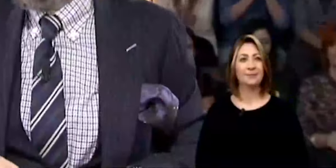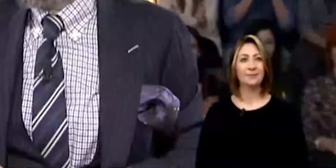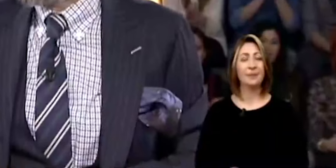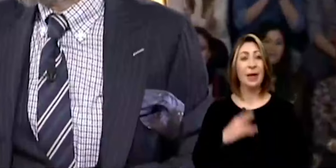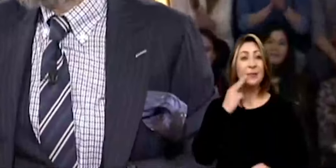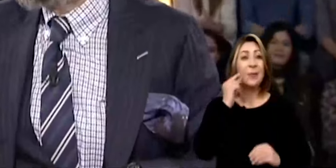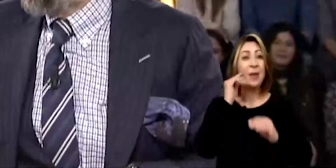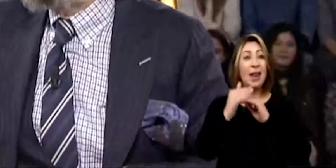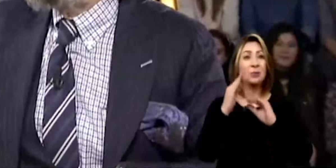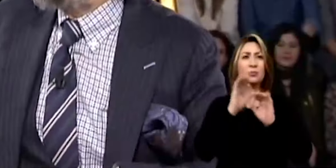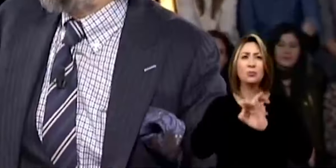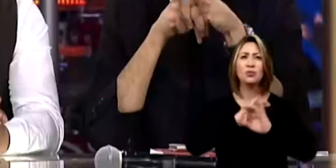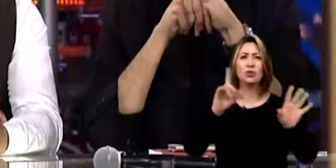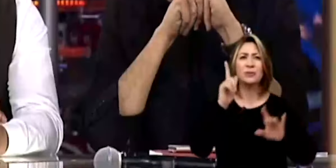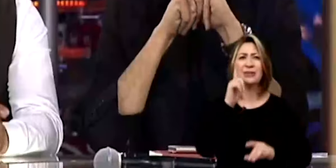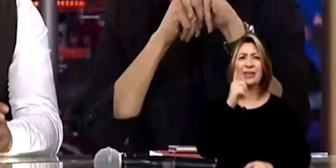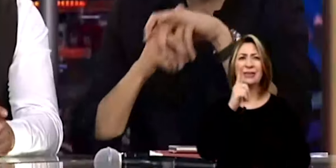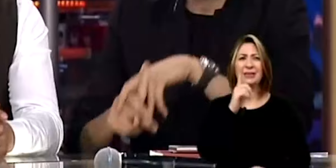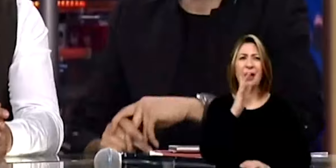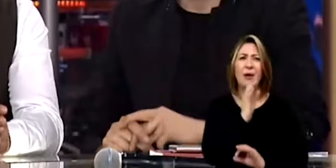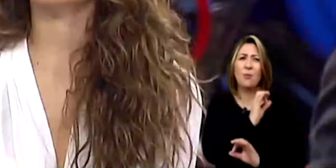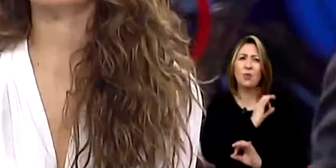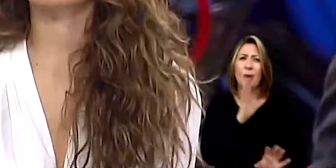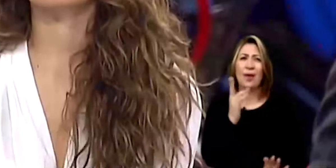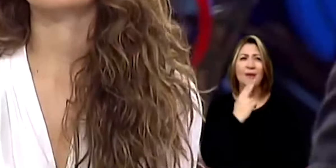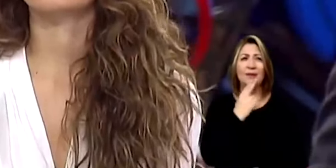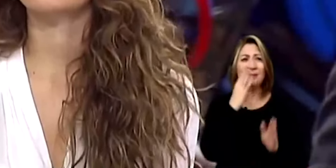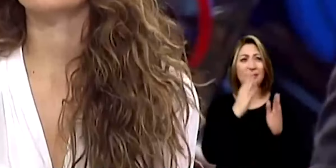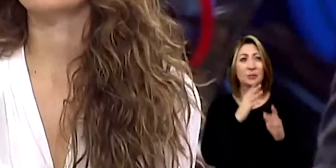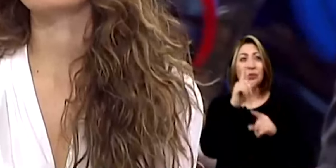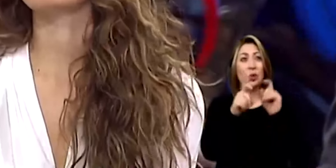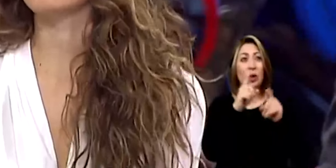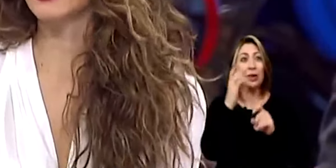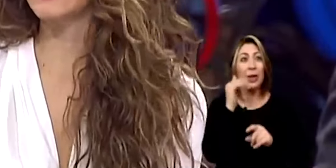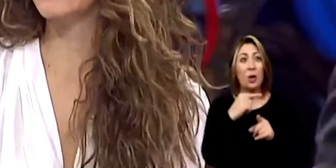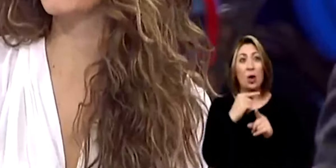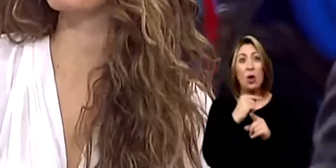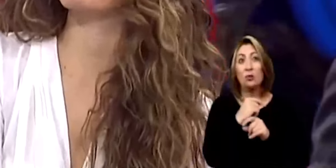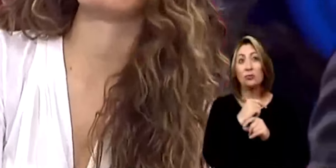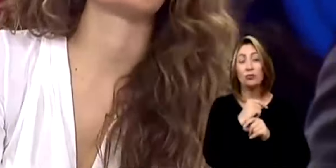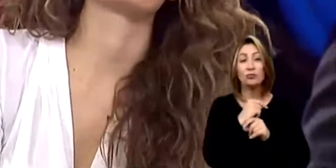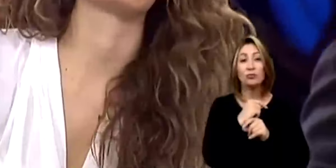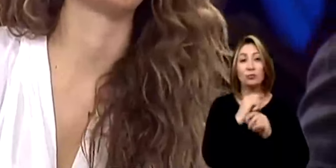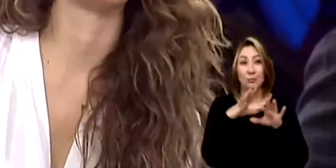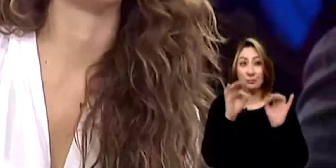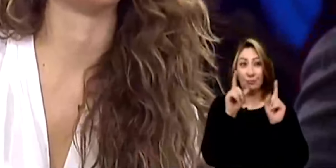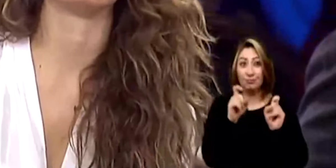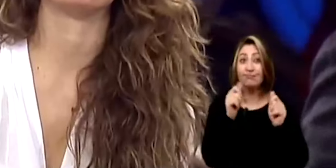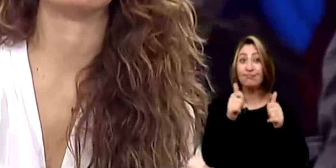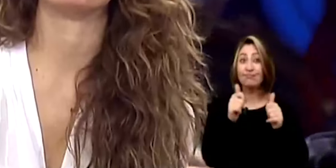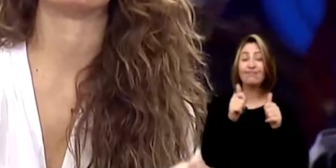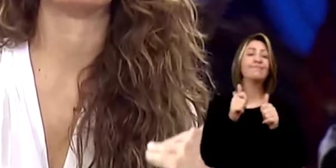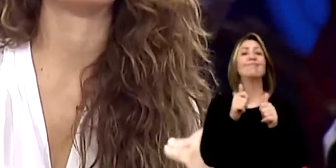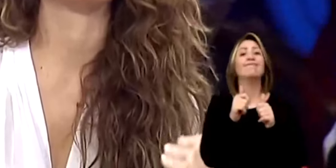Hanımlar beyler, müthiş bir ses. Harikulade bir kadın, Atiye'nin sprint soruları geliyor. Hazır mısın? Hazırım. Hazırsın, peki